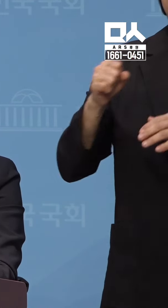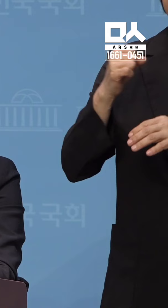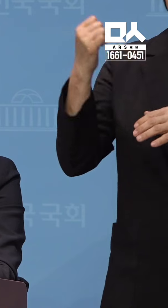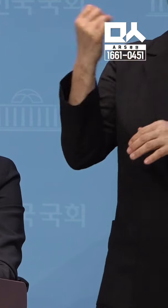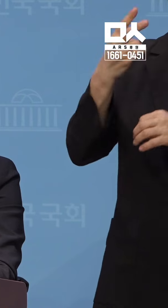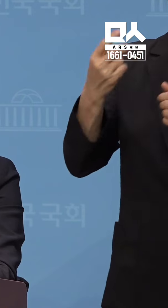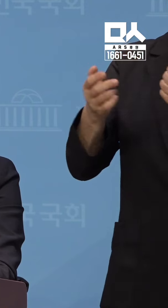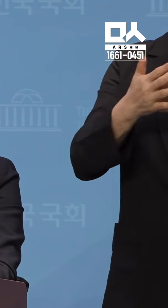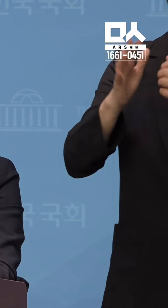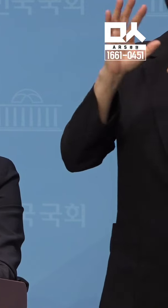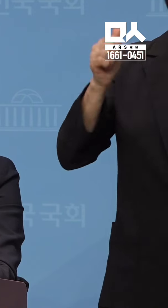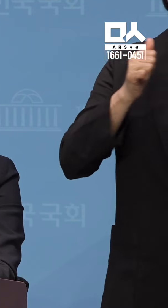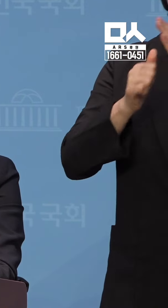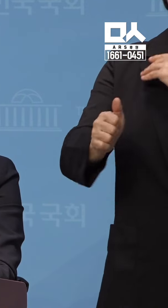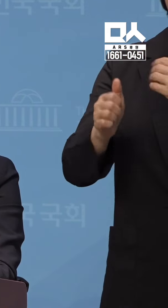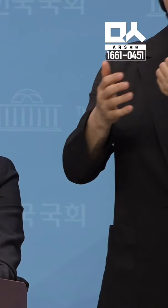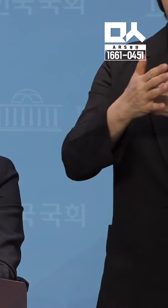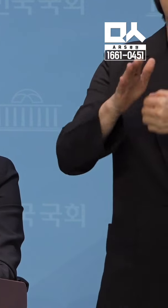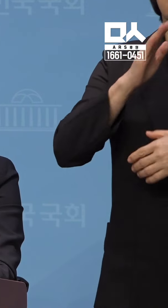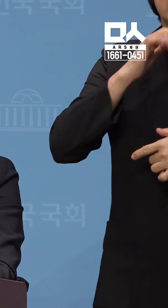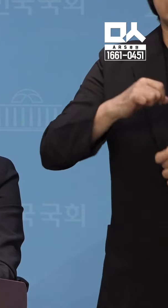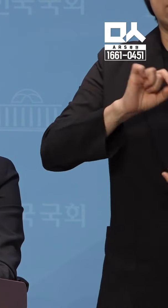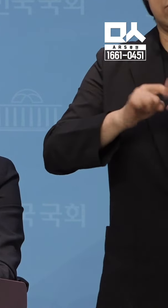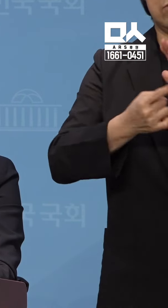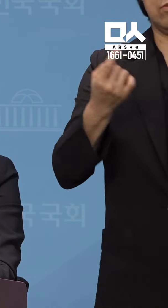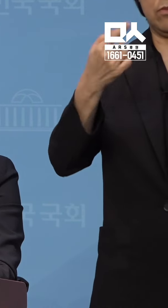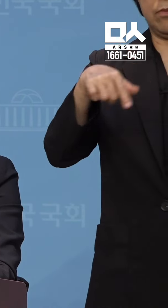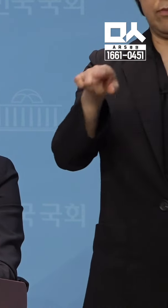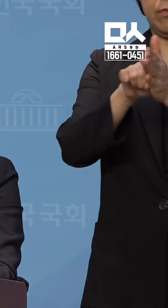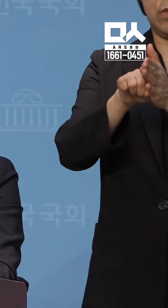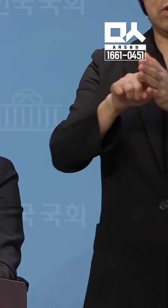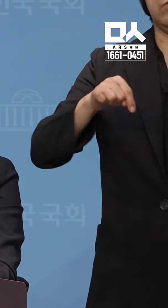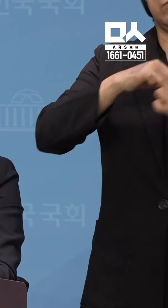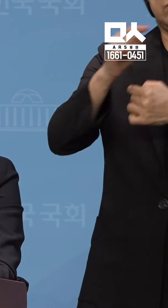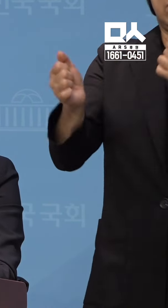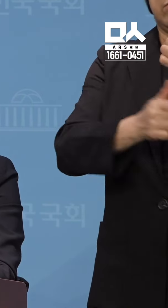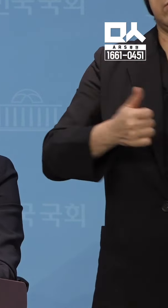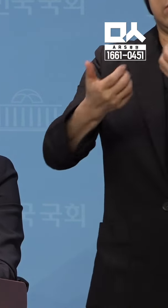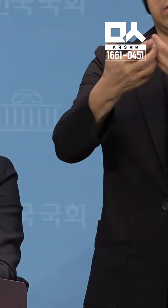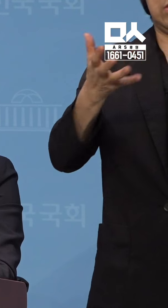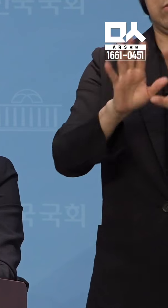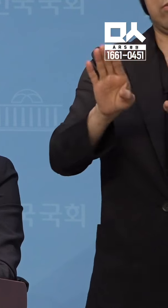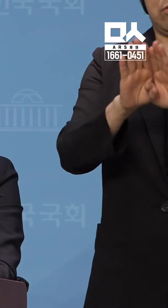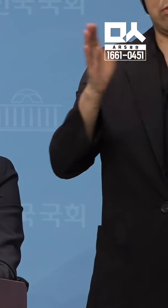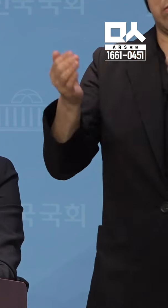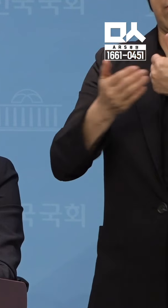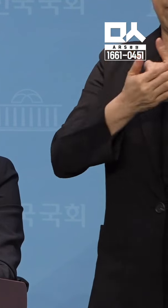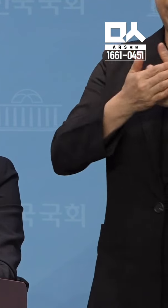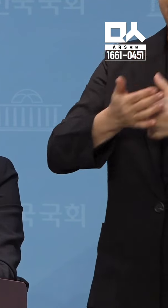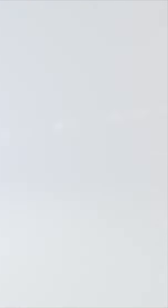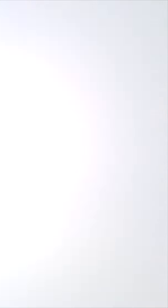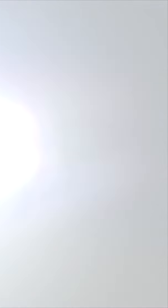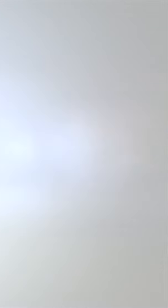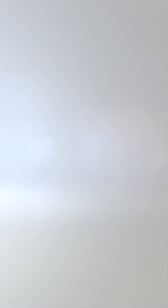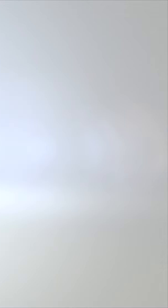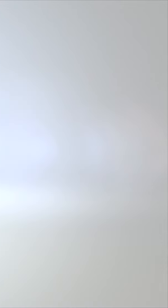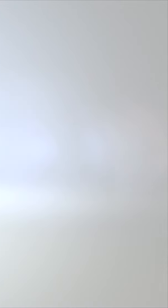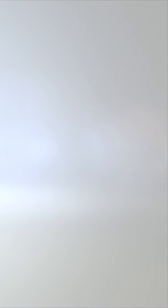또한 국민의 대표로서 진상 규명을 위한 운영위 개최에 협조하십시오.